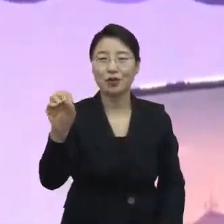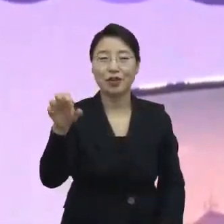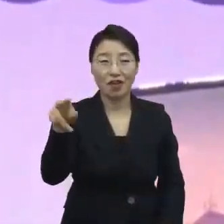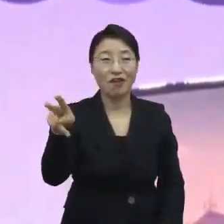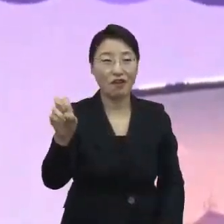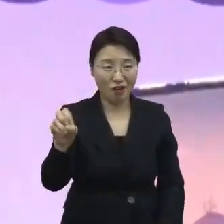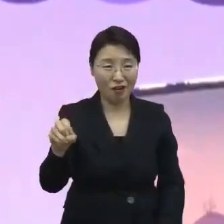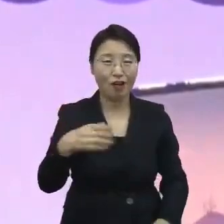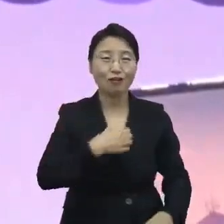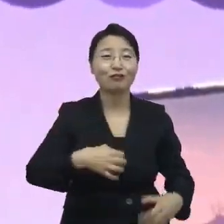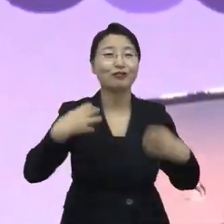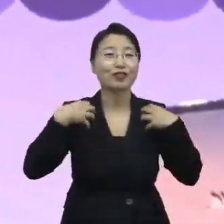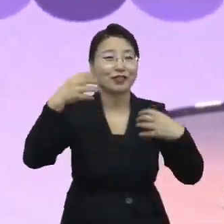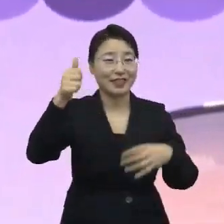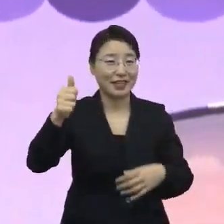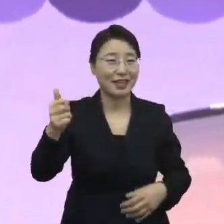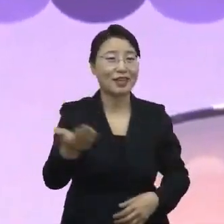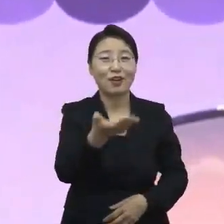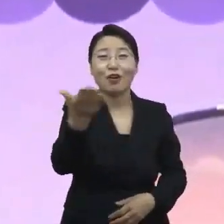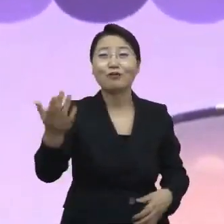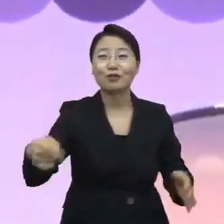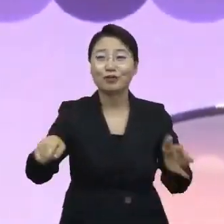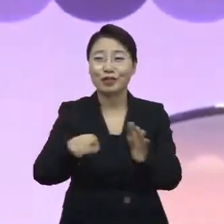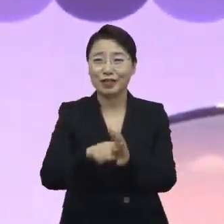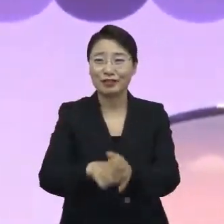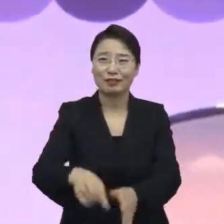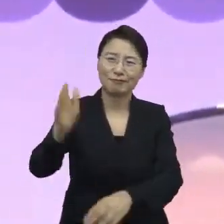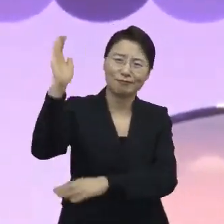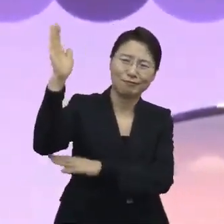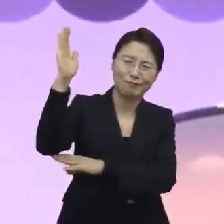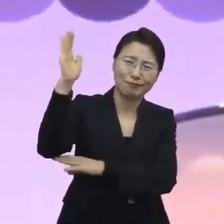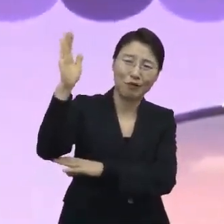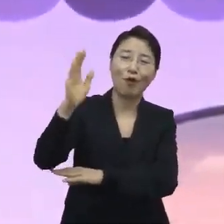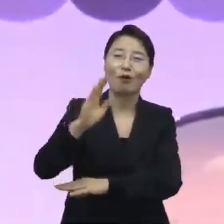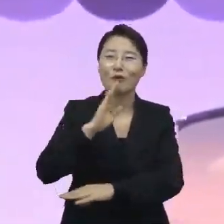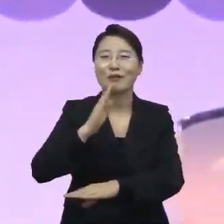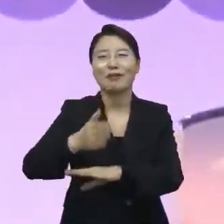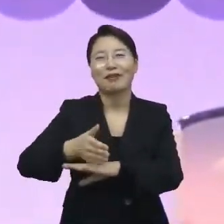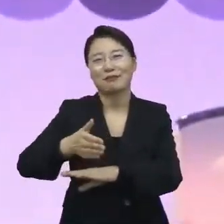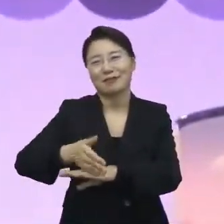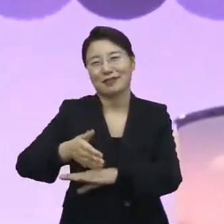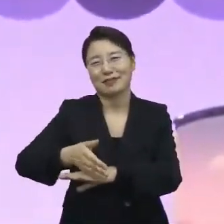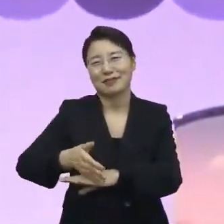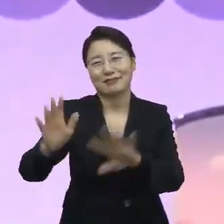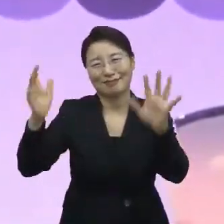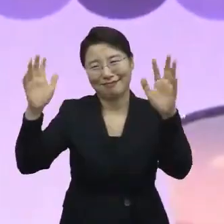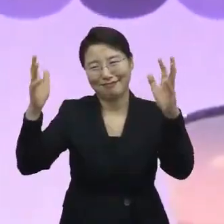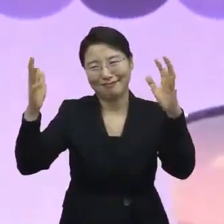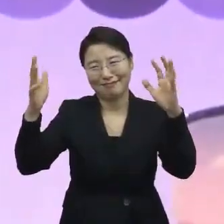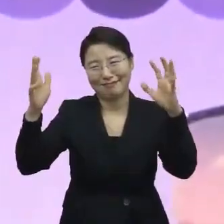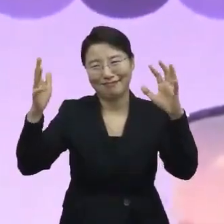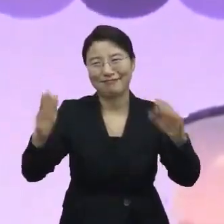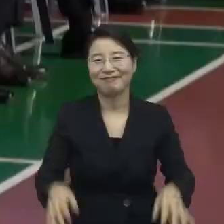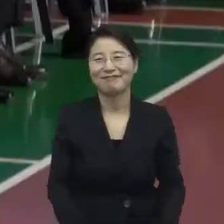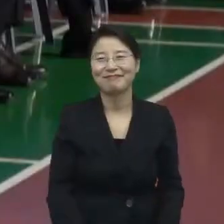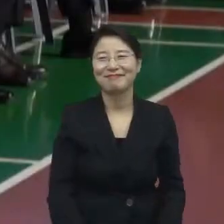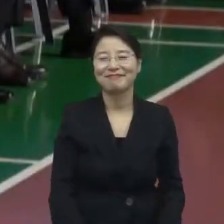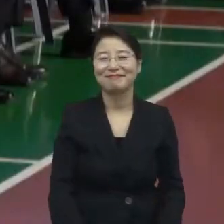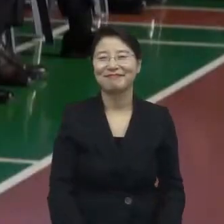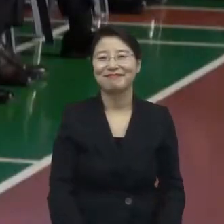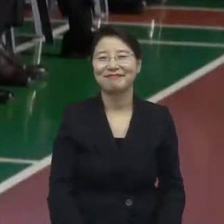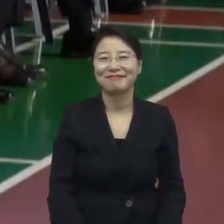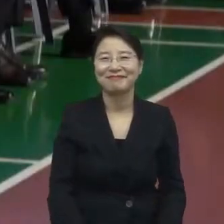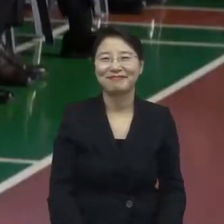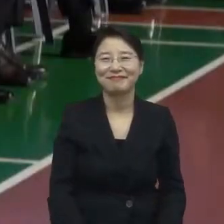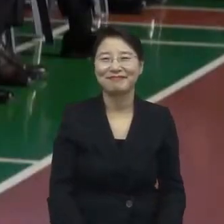위해서 여기 계신 모든 분들을 위해서 해주신 것에 대해서 정말 우리가 감사의 박수 한번 보내드리시죠.